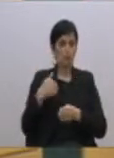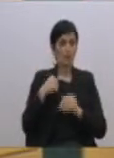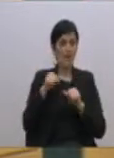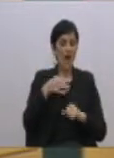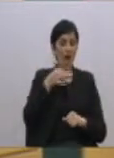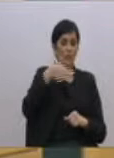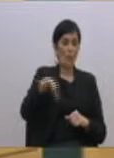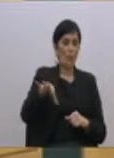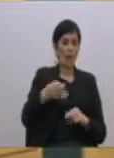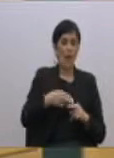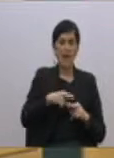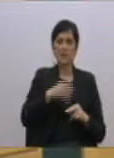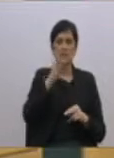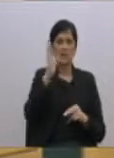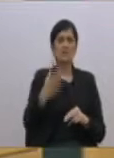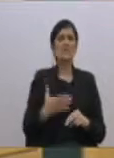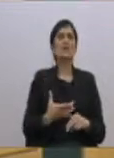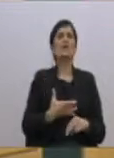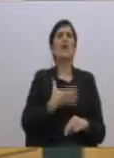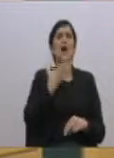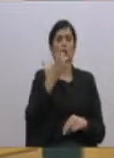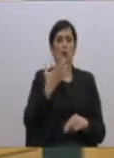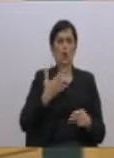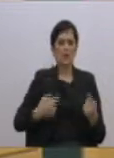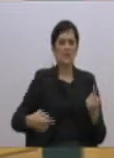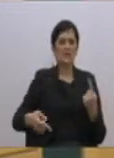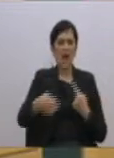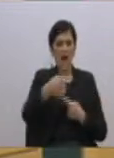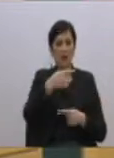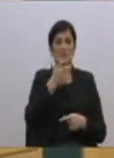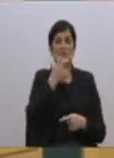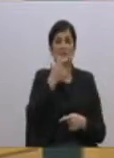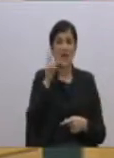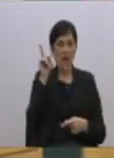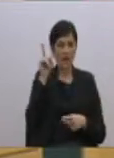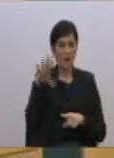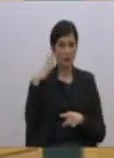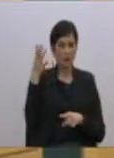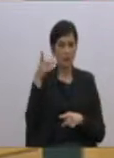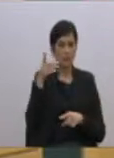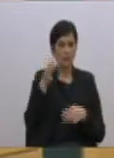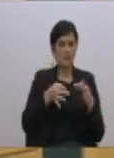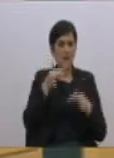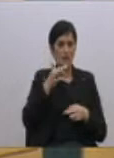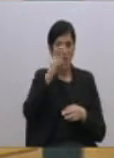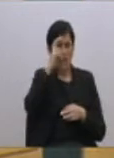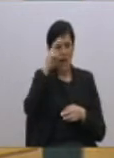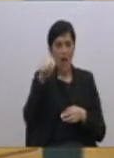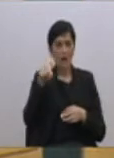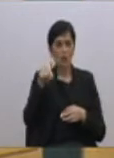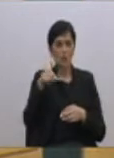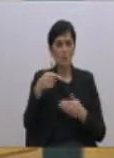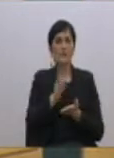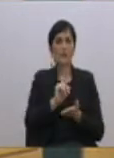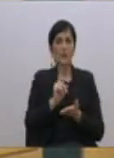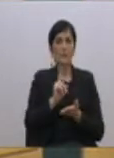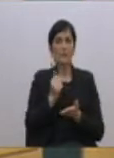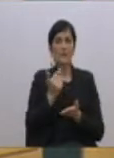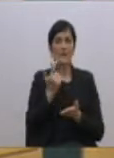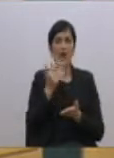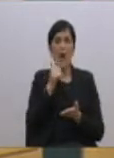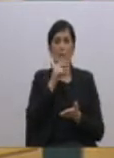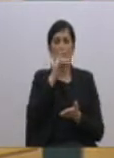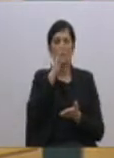მოგწონს, ეს იქნება კატასტროფა, რომელიც დაატრიალა ოდესღაც სააკაშვილმა საქართველოში სასამართლო ხელისუფლებასთან მიმართებაში და მივიდნენ იქ